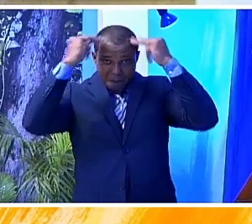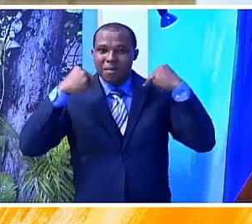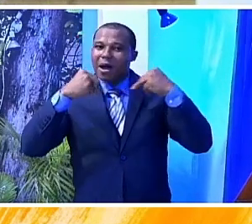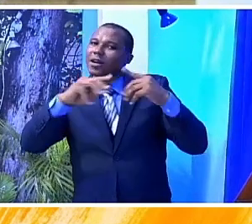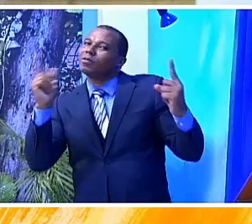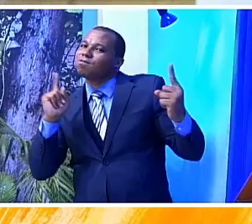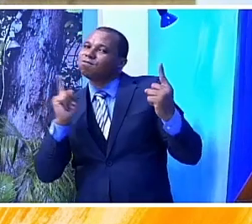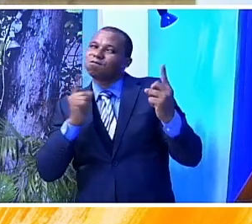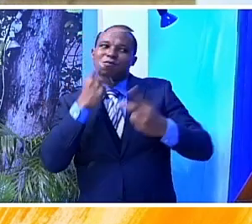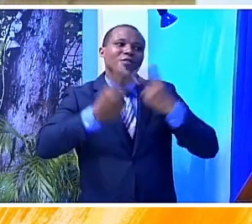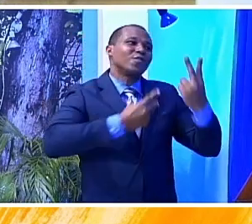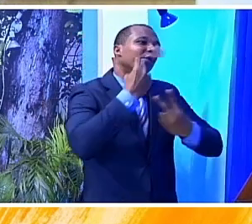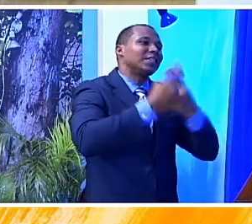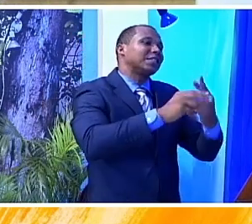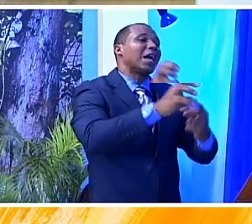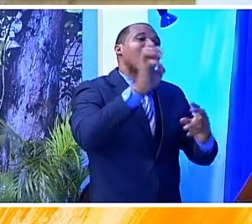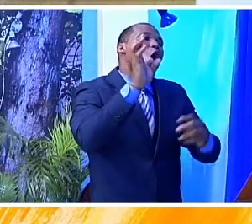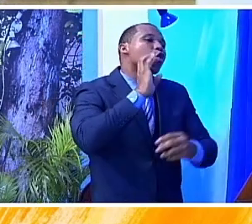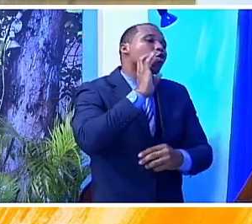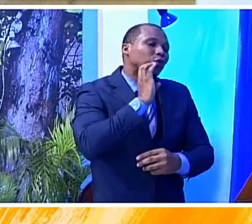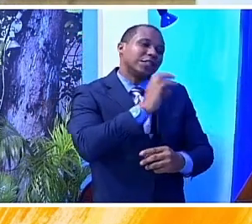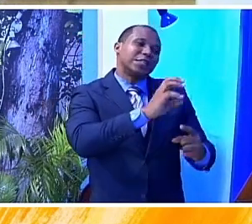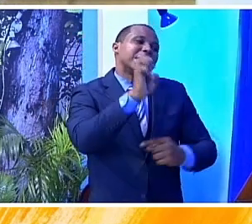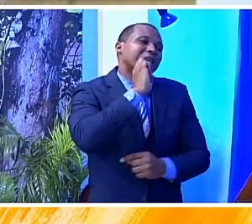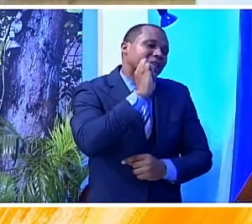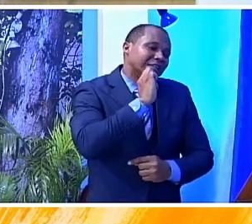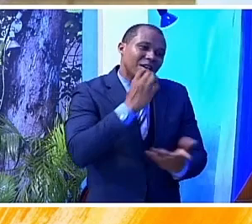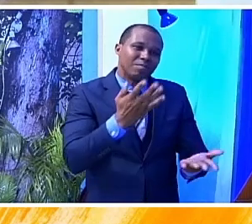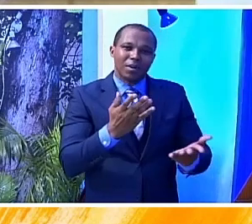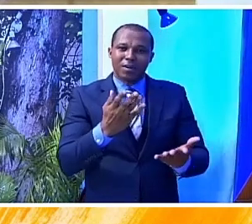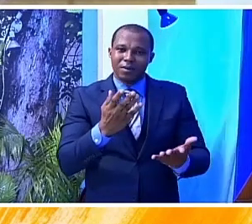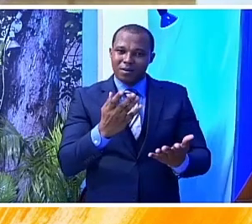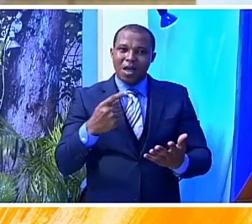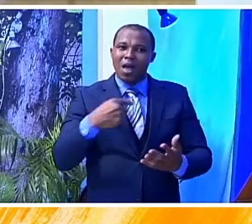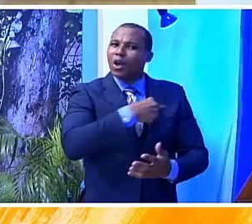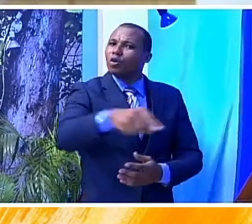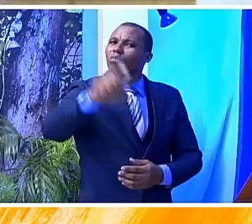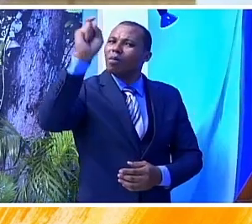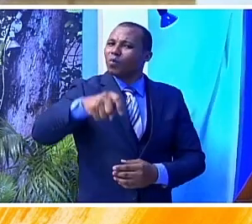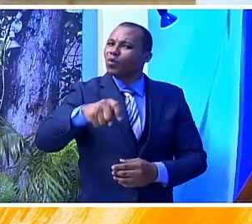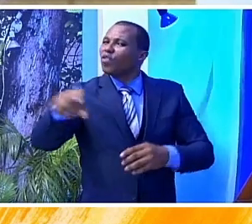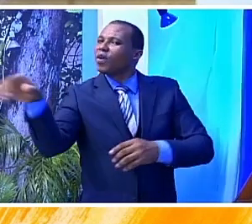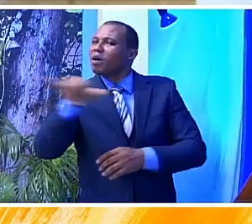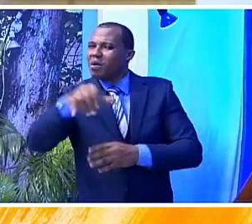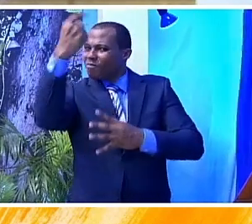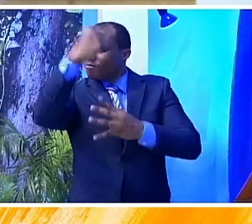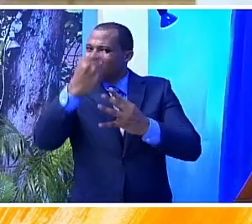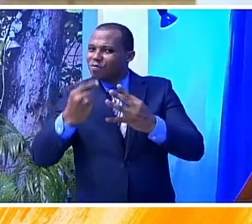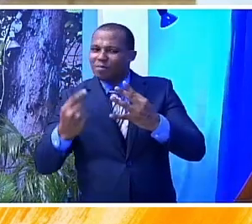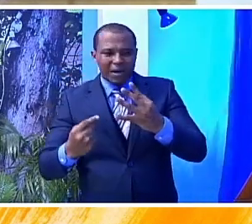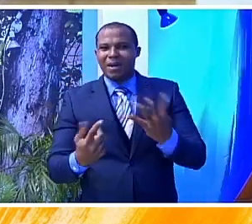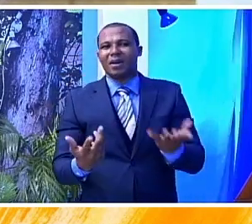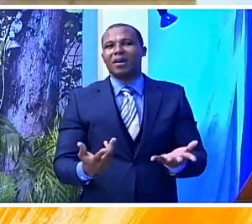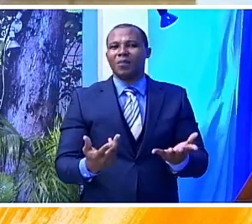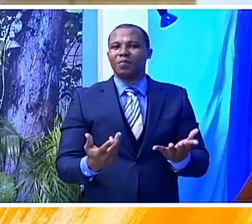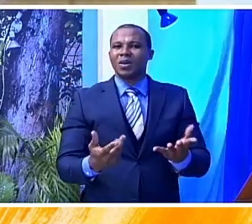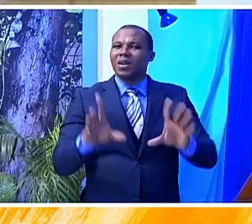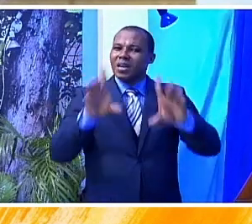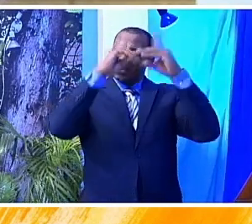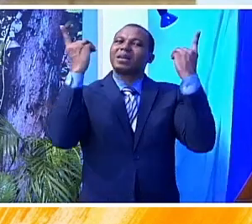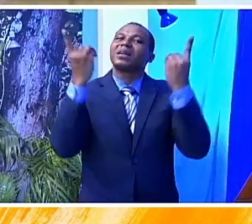lui prêter main forte. Alors, nous faisons la même chose. Prêtons main forte aux départements qui